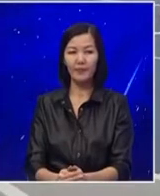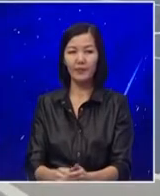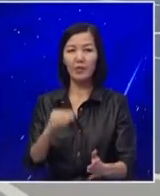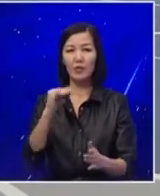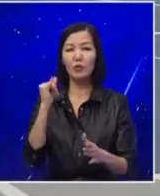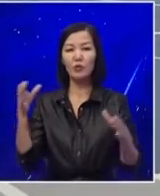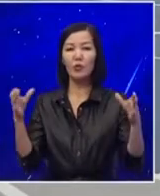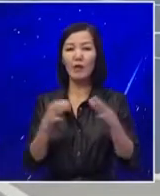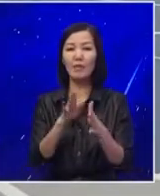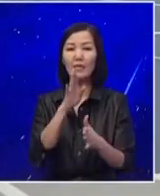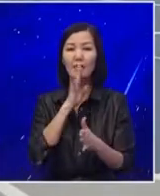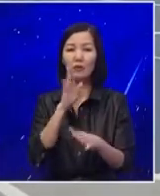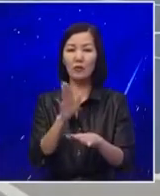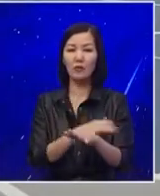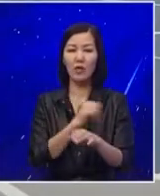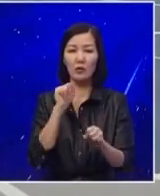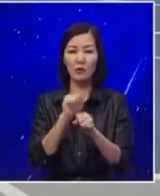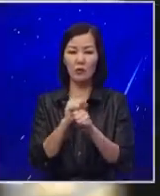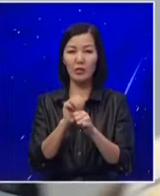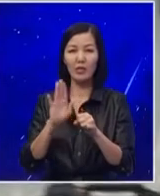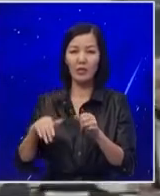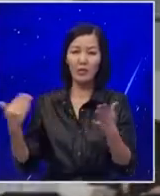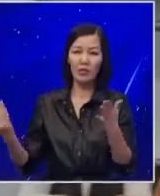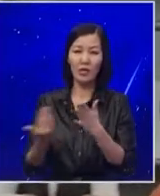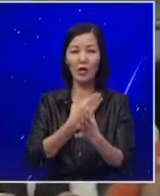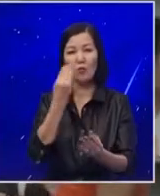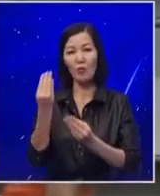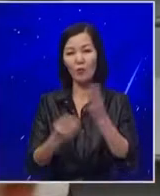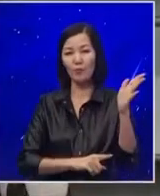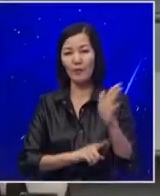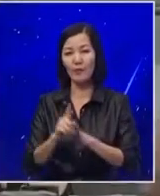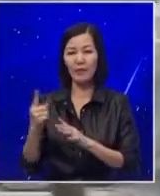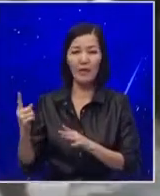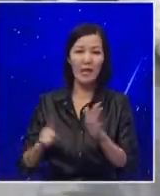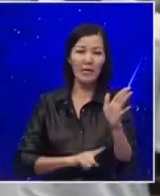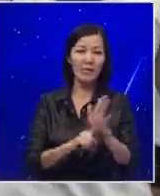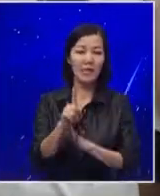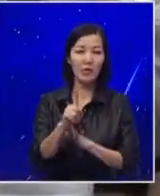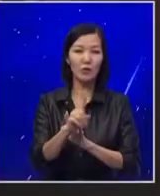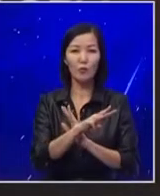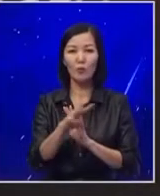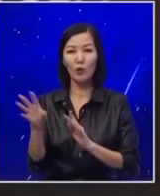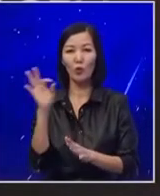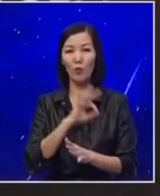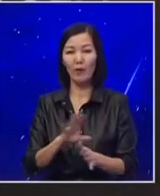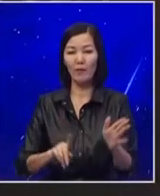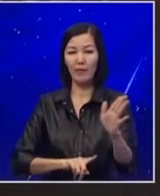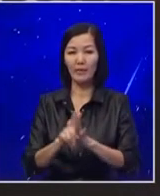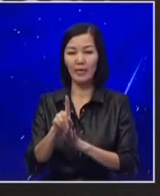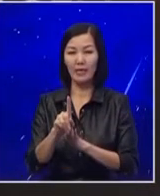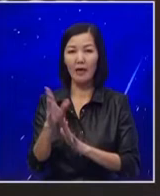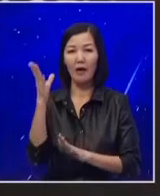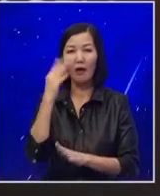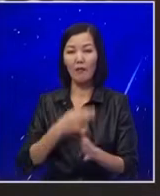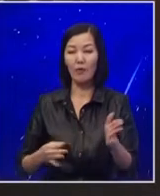Жетісу командасының қыздары ұзақ үзіліске қарамастан жақсы ойнады. Алғашқы минуттардан бастап ұпай жинады. Алаң иелері де барын